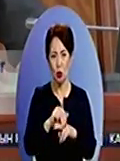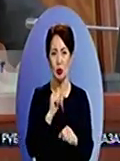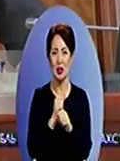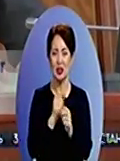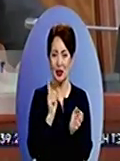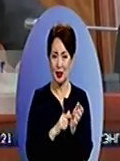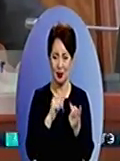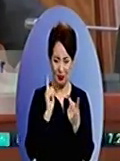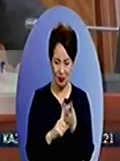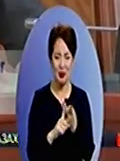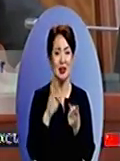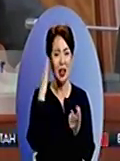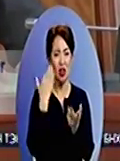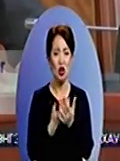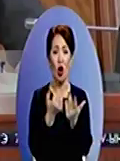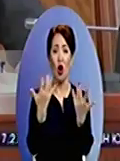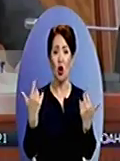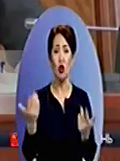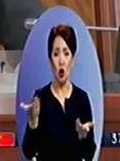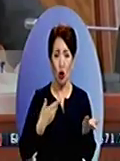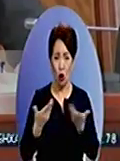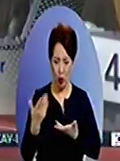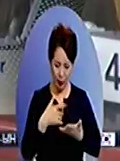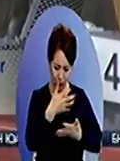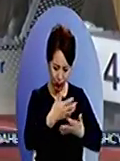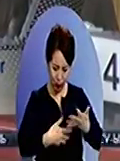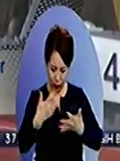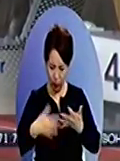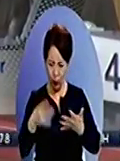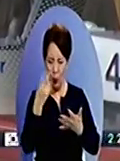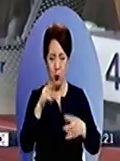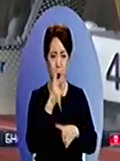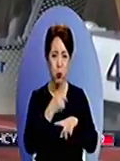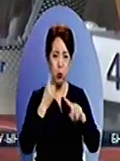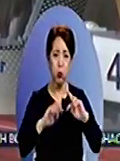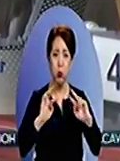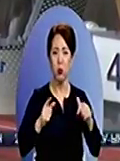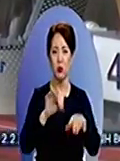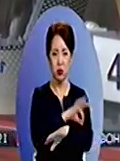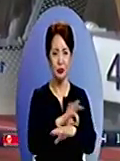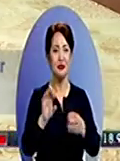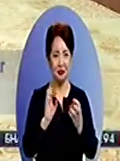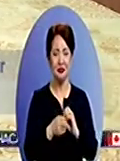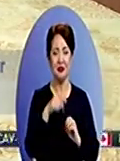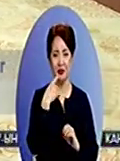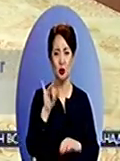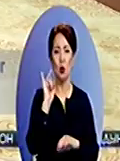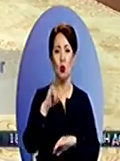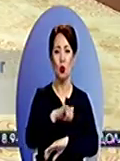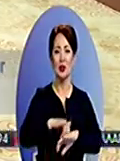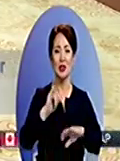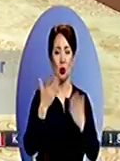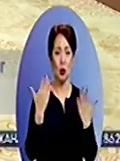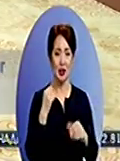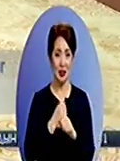саналыг олон иргэн гаргасан. За энэ болгоныг харгалзаж үндсэн хуулийн нэмэлт өөрчлөлтийн төслийг боловсруулсан гэж улсын хурлын ажлын хэсгийнхэн хэлж